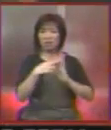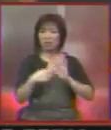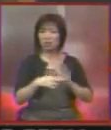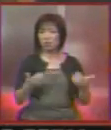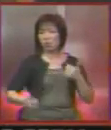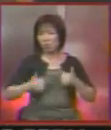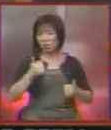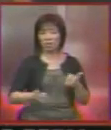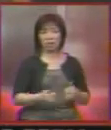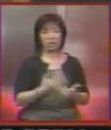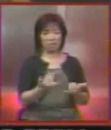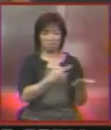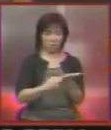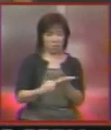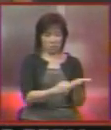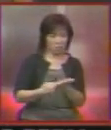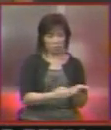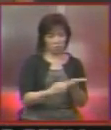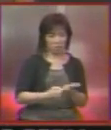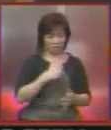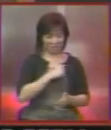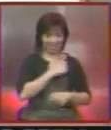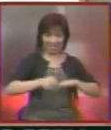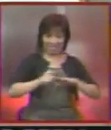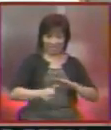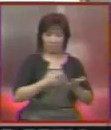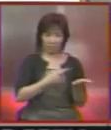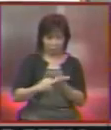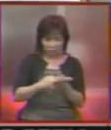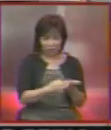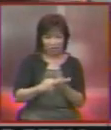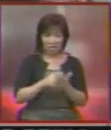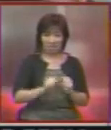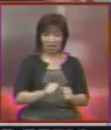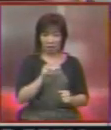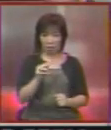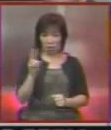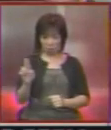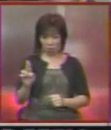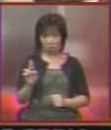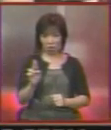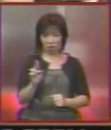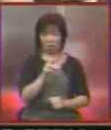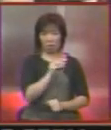Honor? Dito na nagdebate ang mga senator judge kung pwede pa ba silang tumanggap ng MR sa mga usaping na desisyonan na nila.